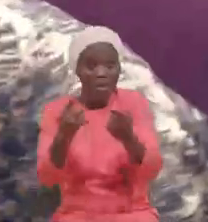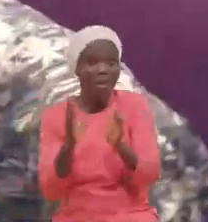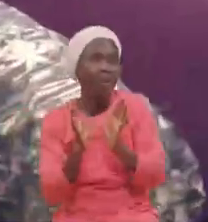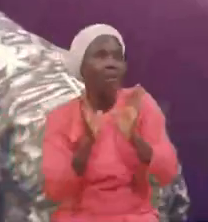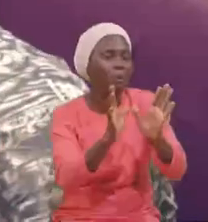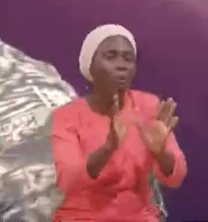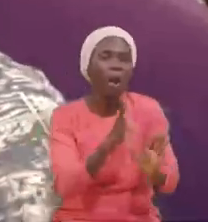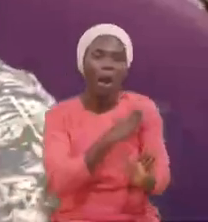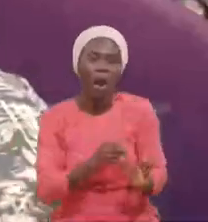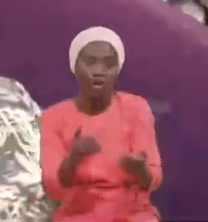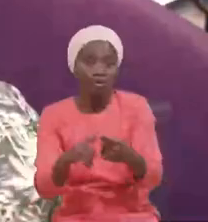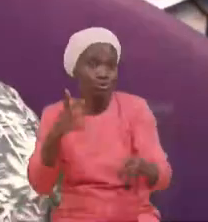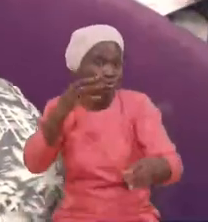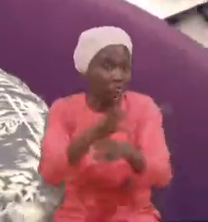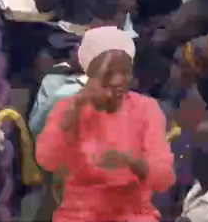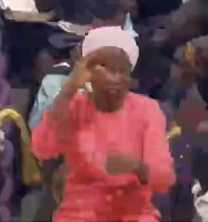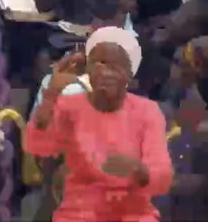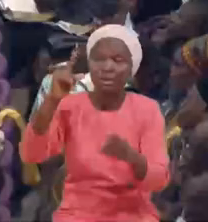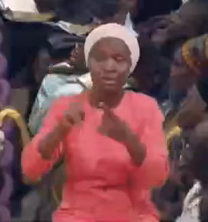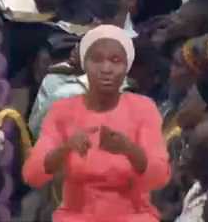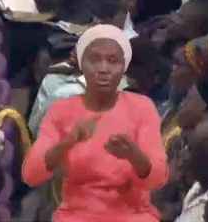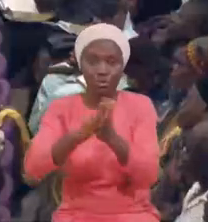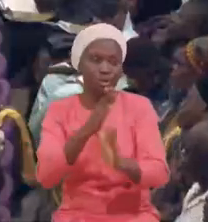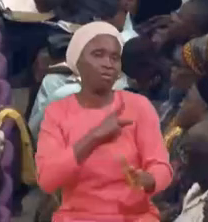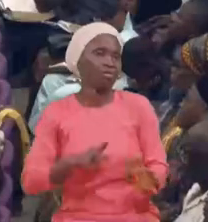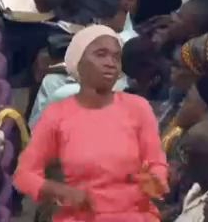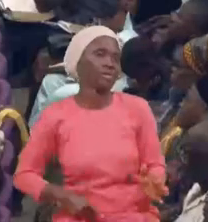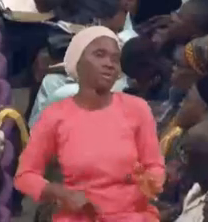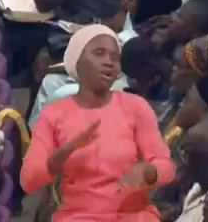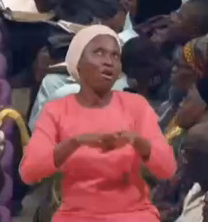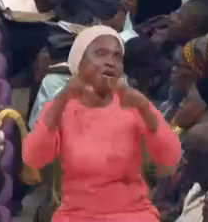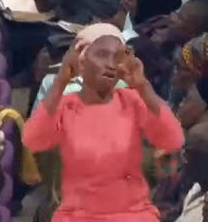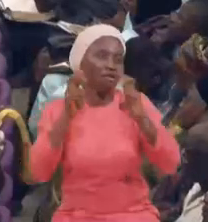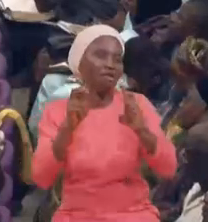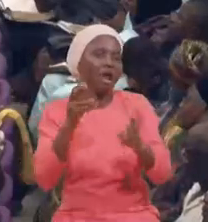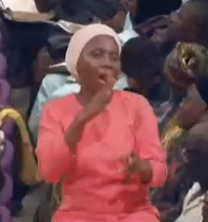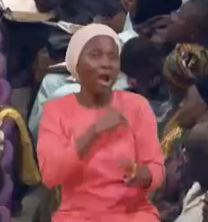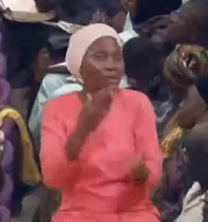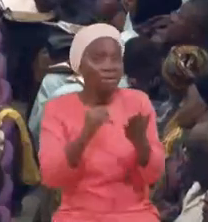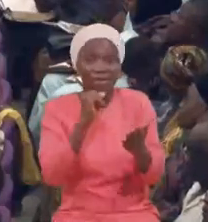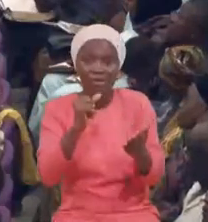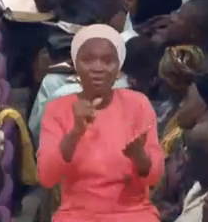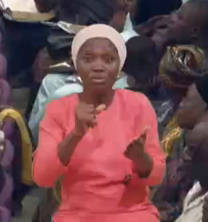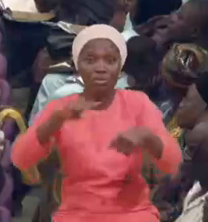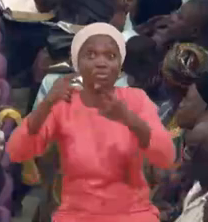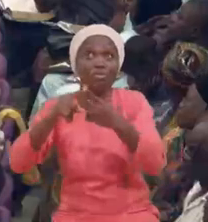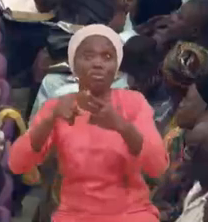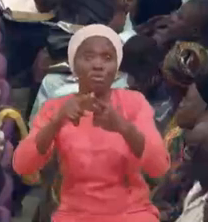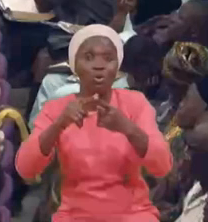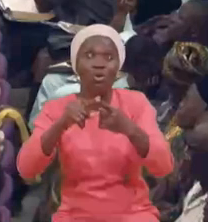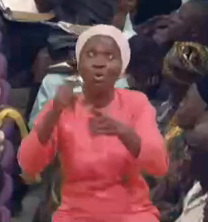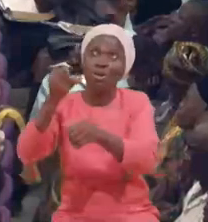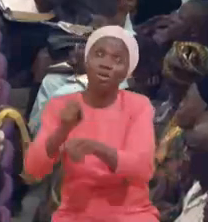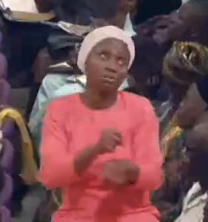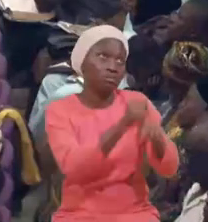courir vers lui et faire de lui un roi. Et il n'irait plus au calvaire pour se sacrifier